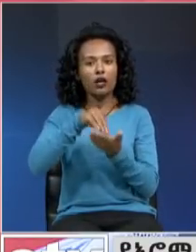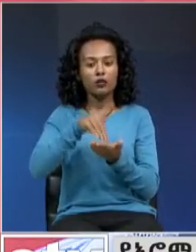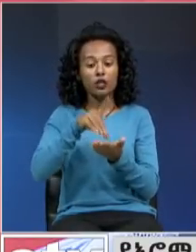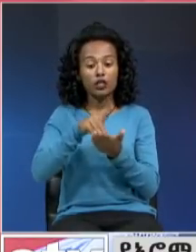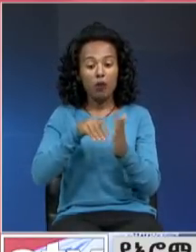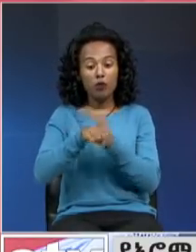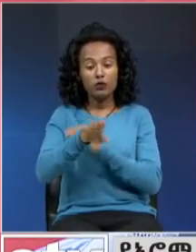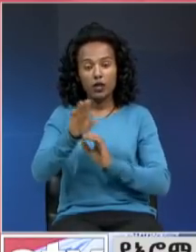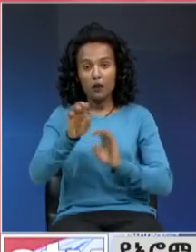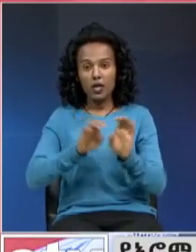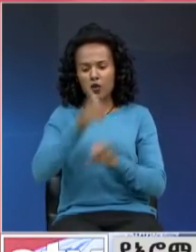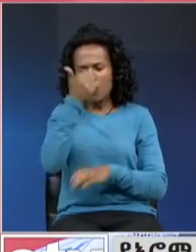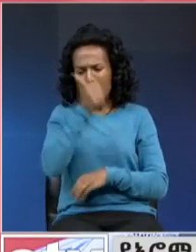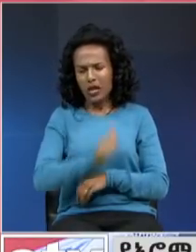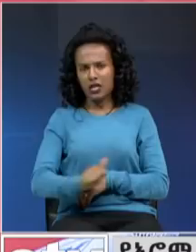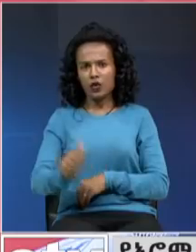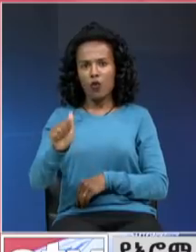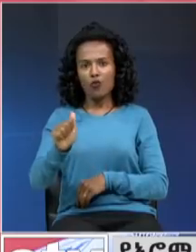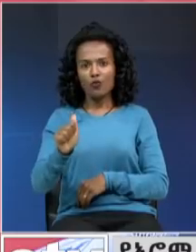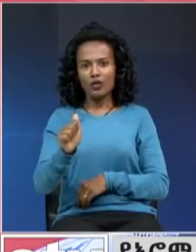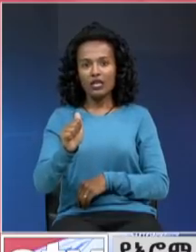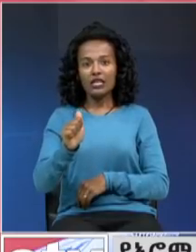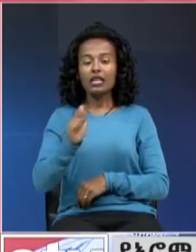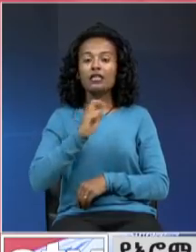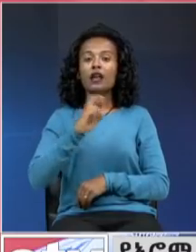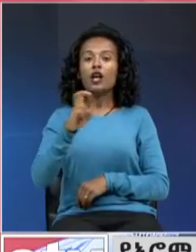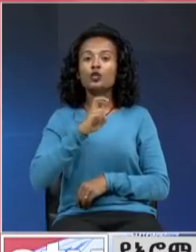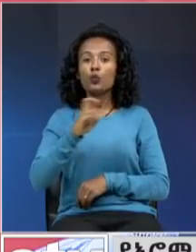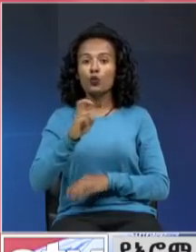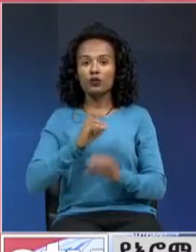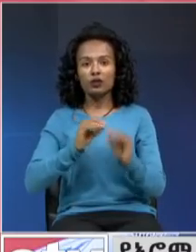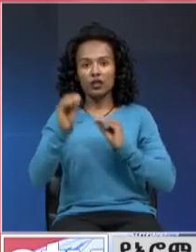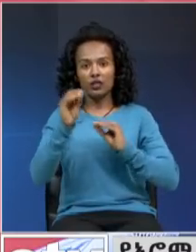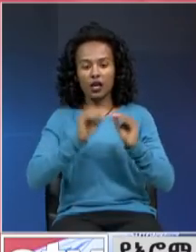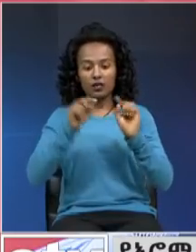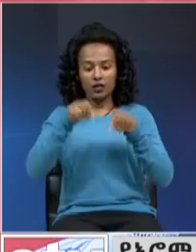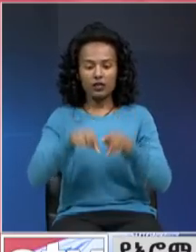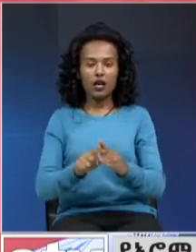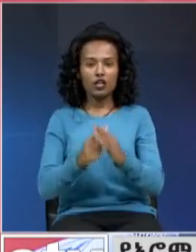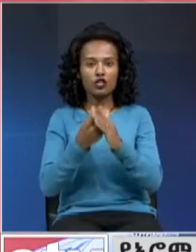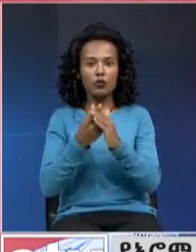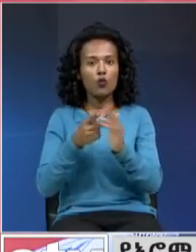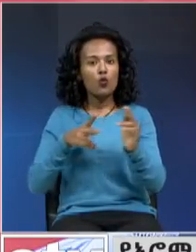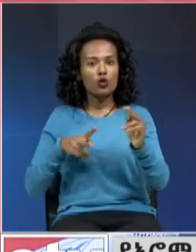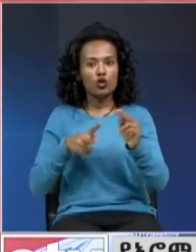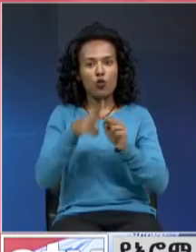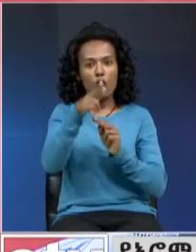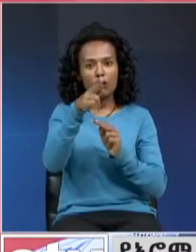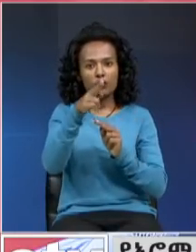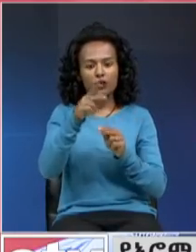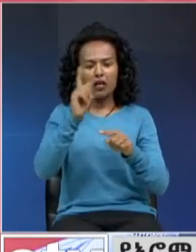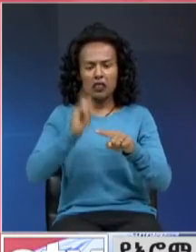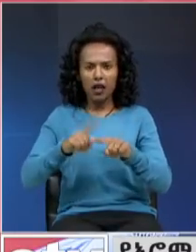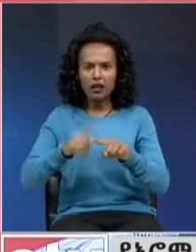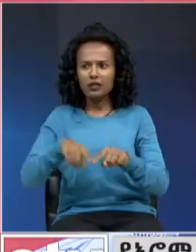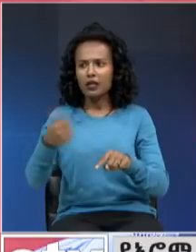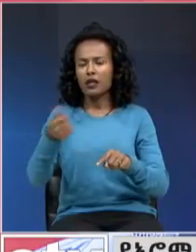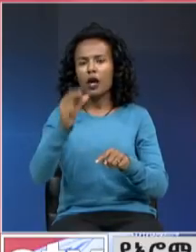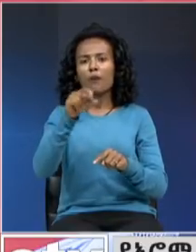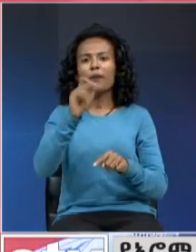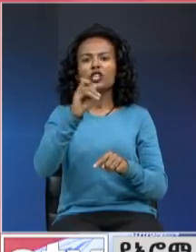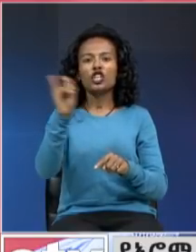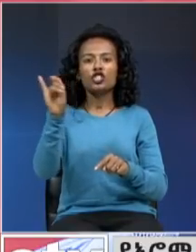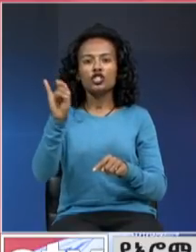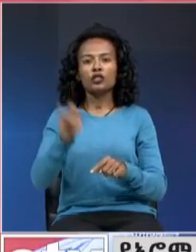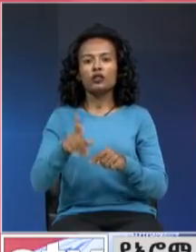ውስጥ የሚደረጉ ማንኛቸውም የትራንስፖርት እንቅስቃሴዎች ከዛሬ ጀምሮ እንዲቋረጡ፣ የታክሲ፣ የባጃጅ፣